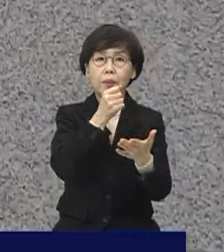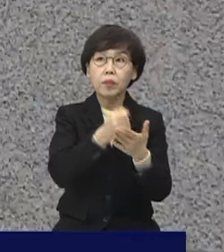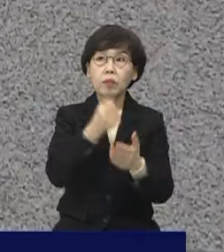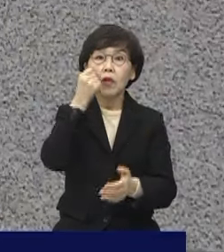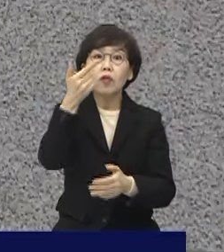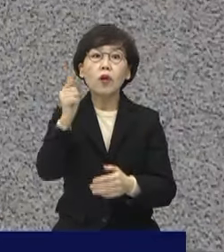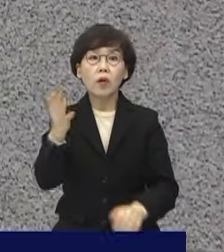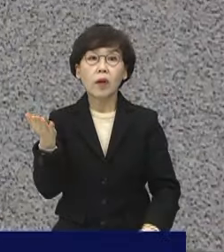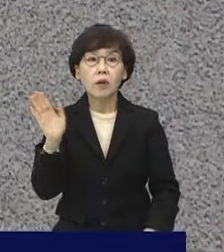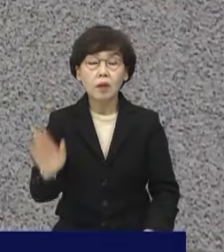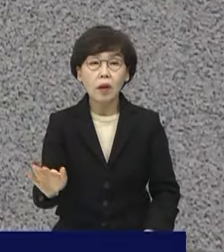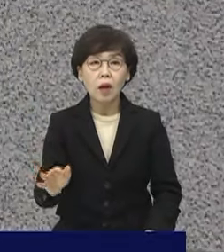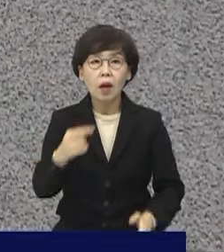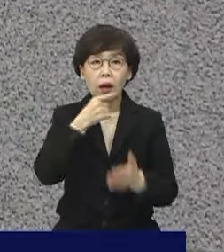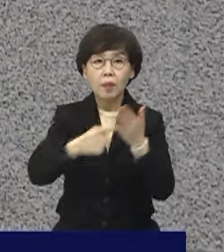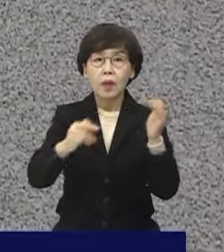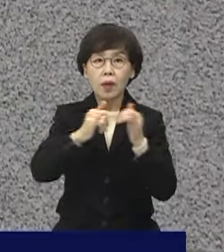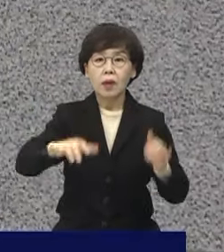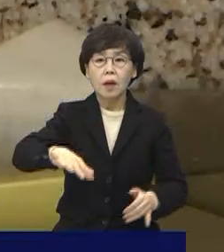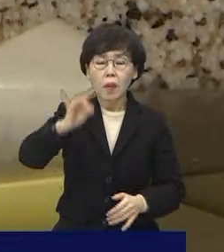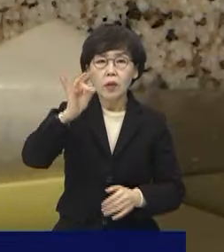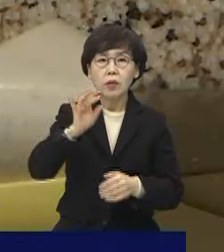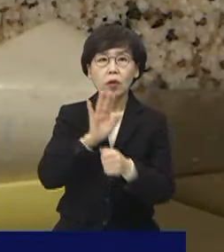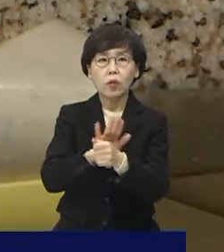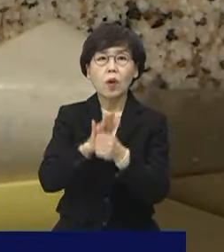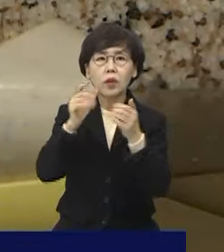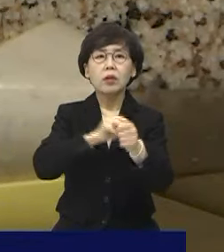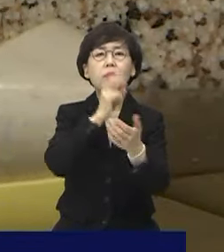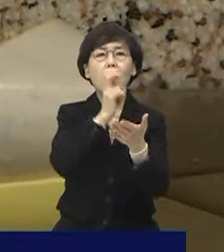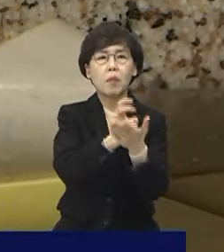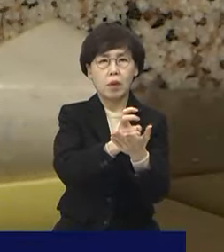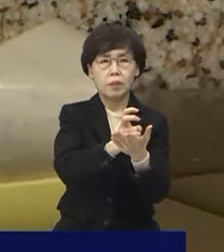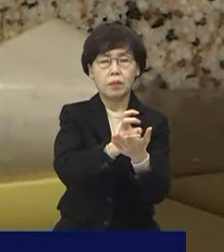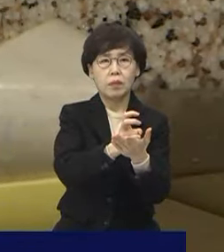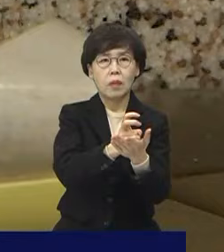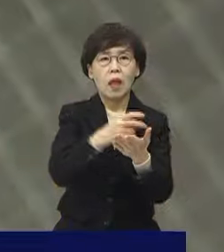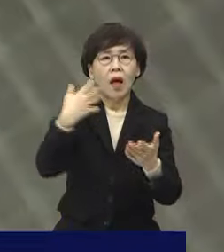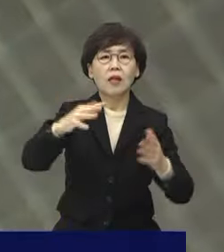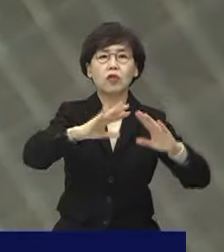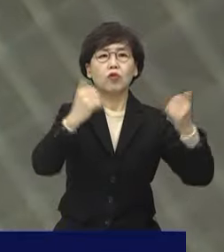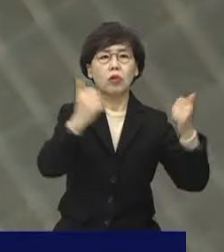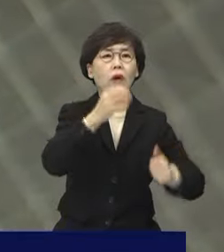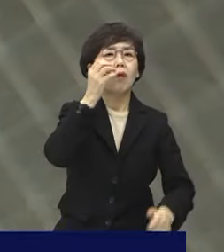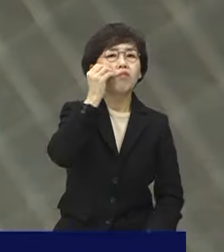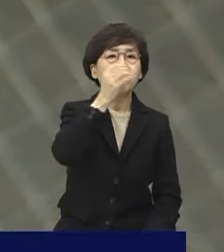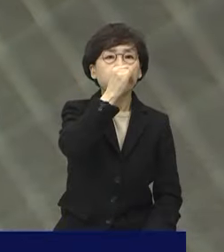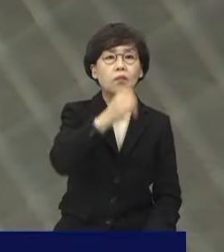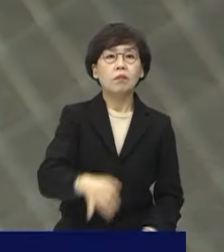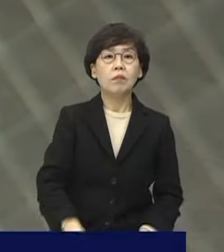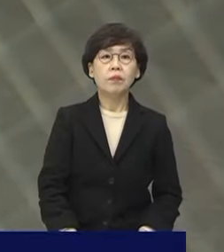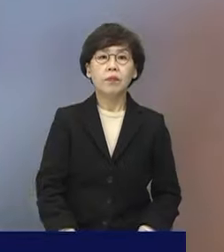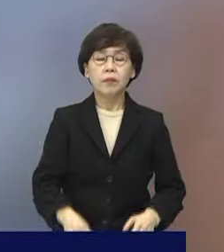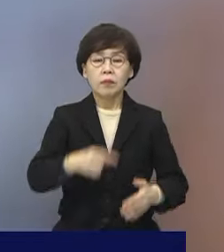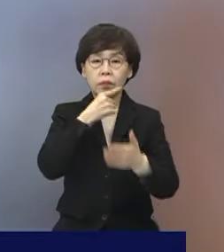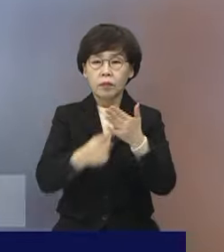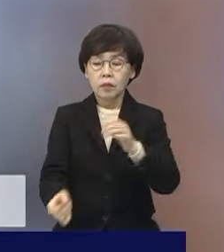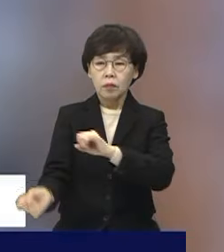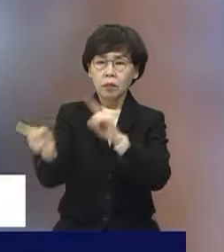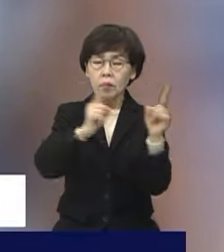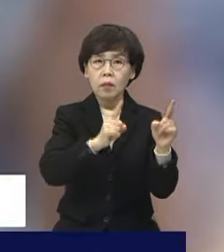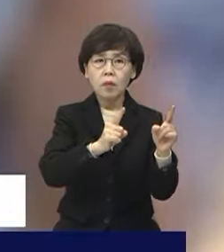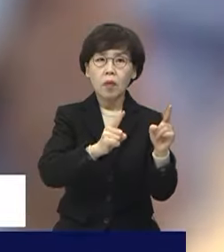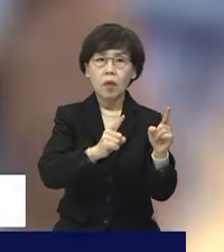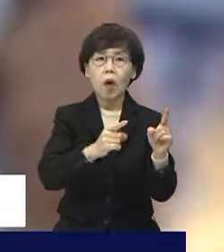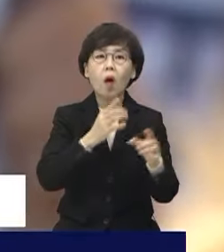반년이 지났지만 피해자 우선 구제를 담은 특별법 개정안은 여전히 국회 계류 중입니다. 피해 회복은